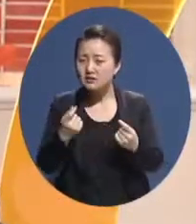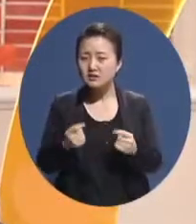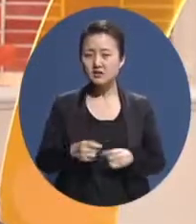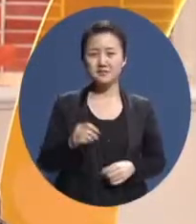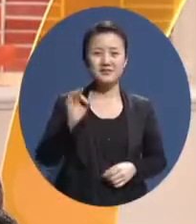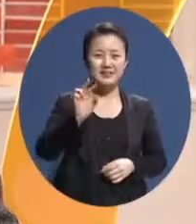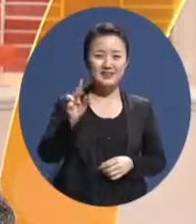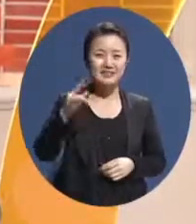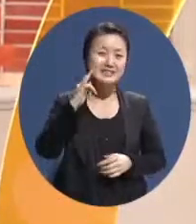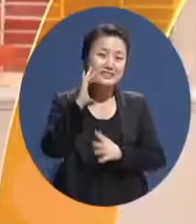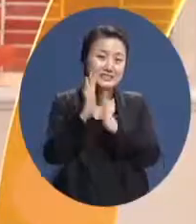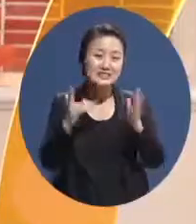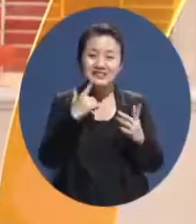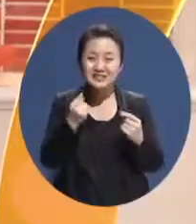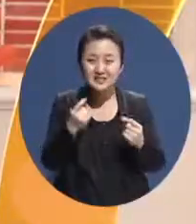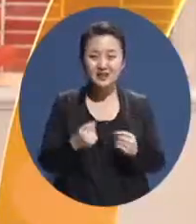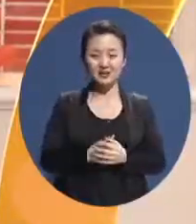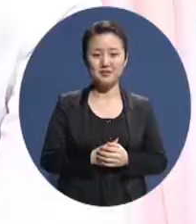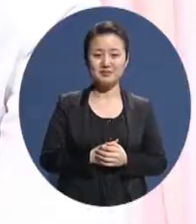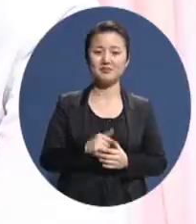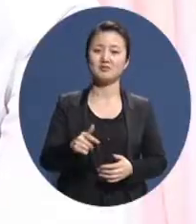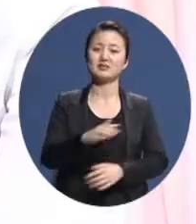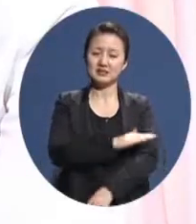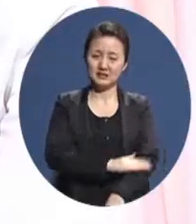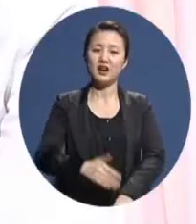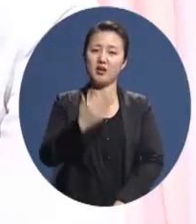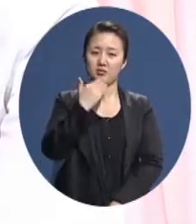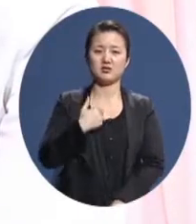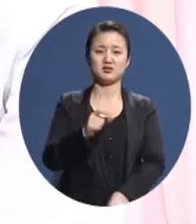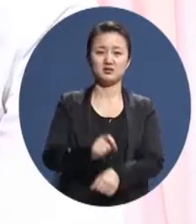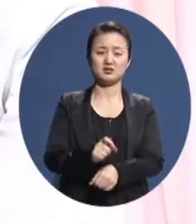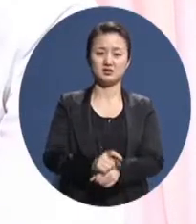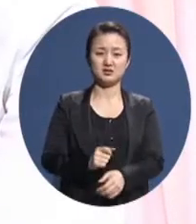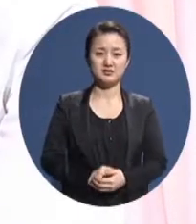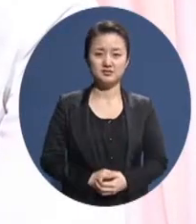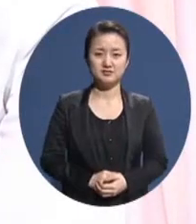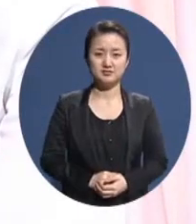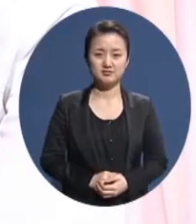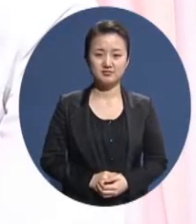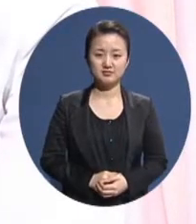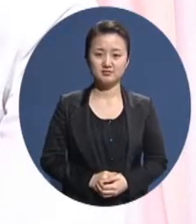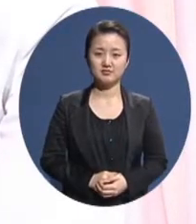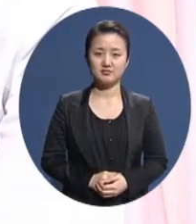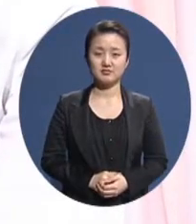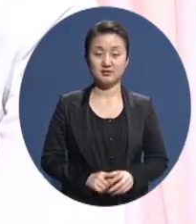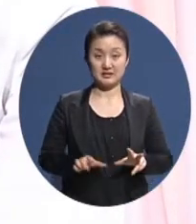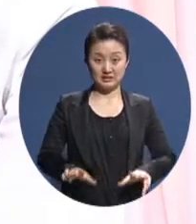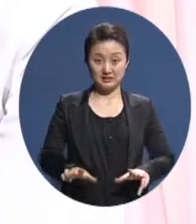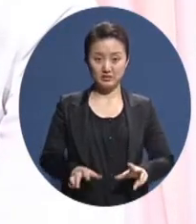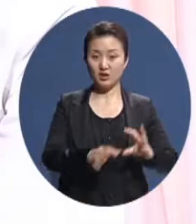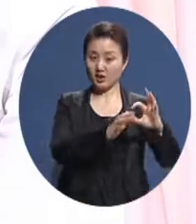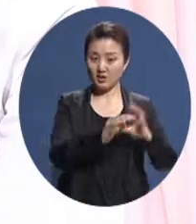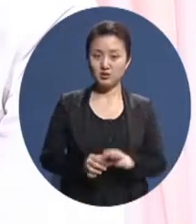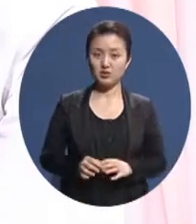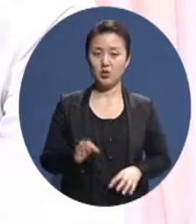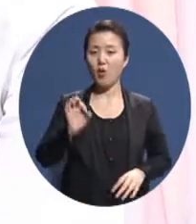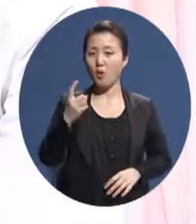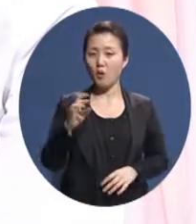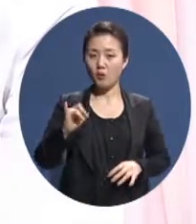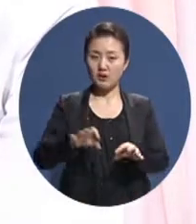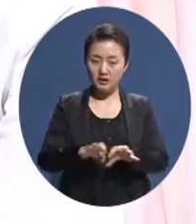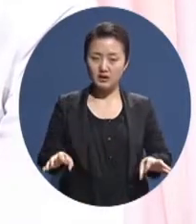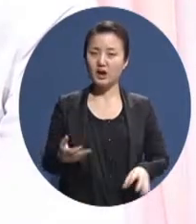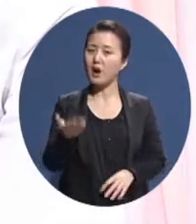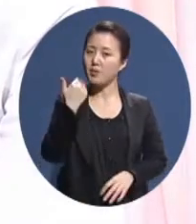이런 거 먹잖아요. 네, 오이 이런 브로콜리 이런 굉장히 애들이 싫어하는 거 이런 거 좋아. 저도 생고기 굉장히 좋아하거든요. 지금도 전 간식이 생오이를 그냥 와르르 가져서